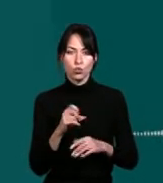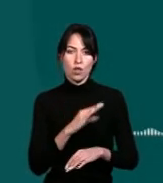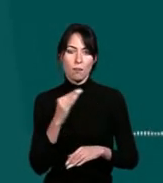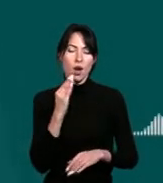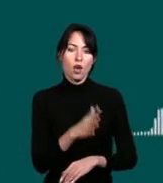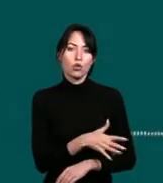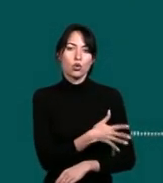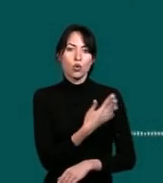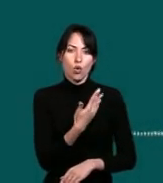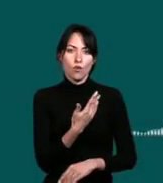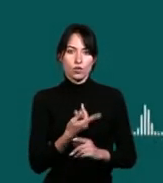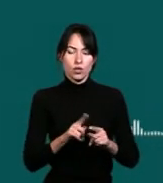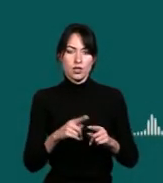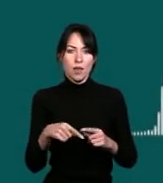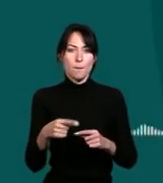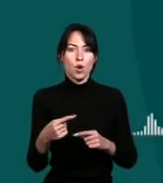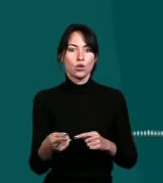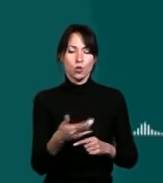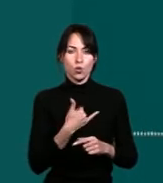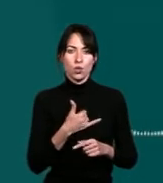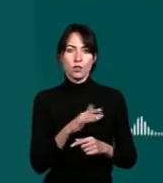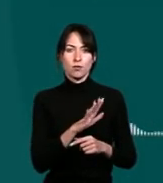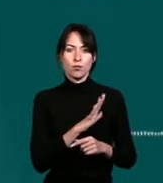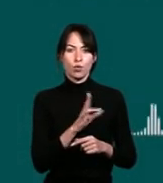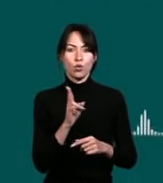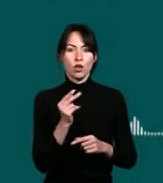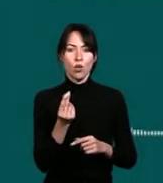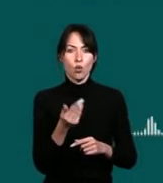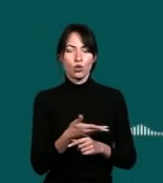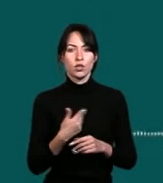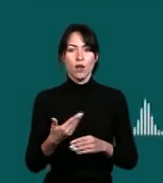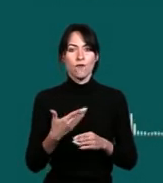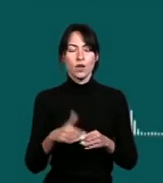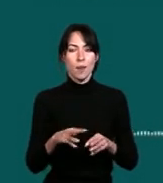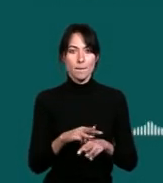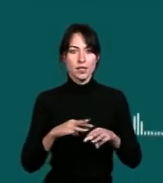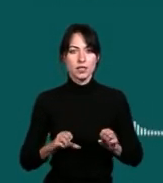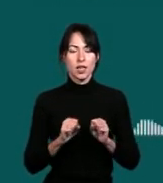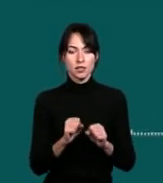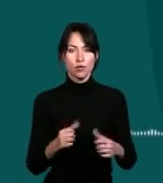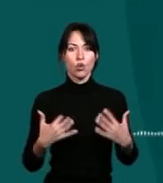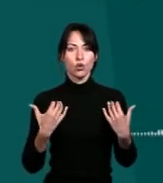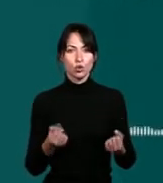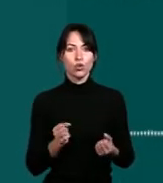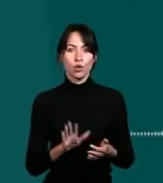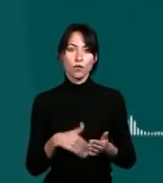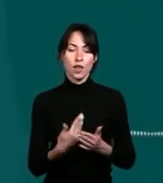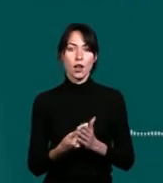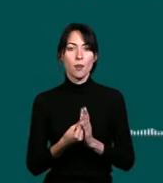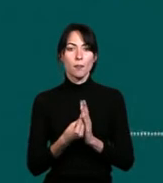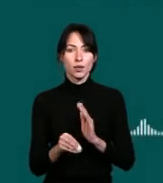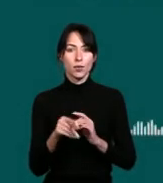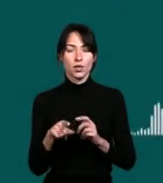довше іде цей процес. У нас були кошти, нам виділило Міністерство охорони здоров'я для придбання